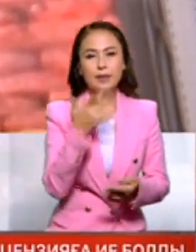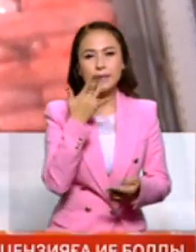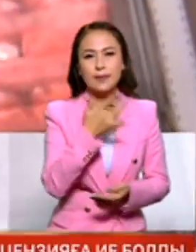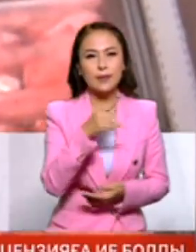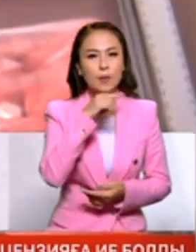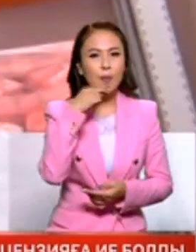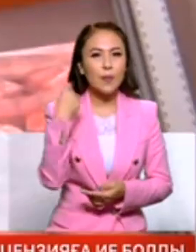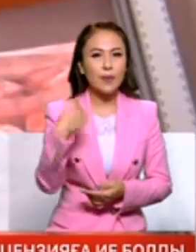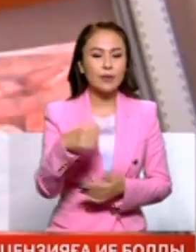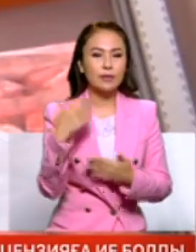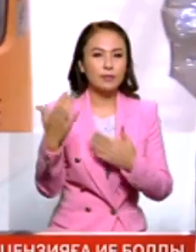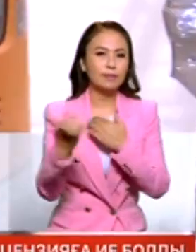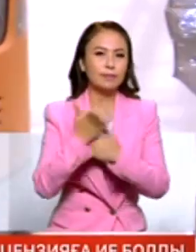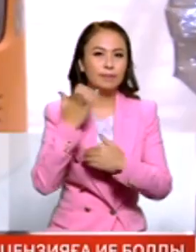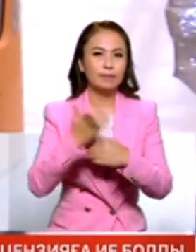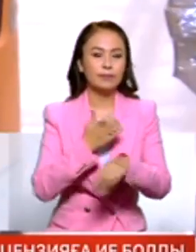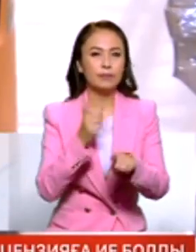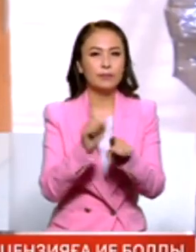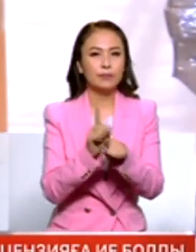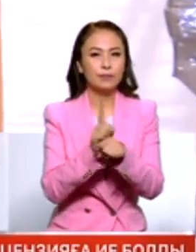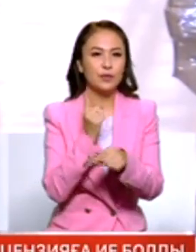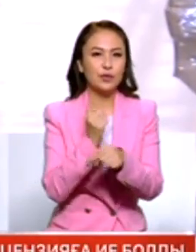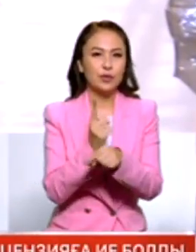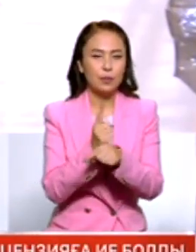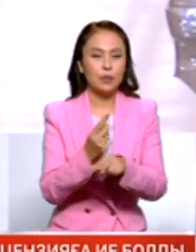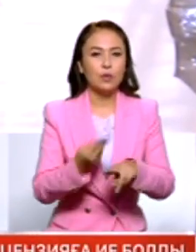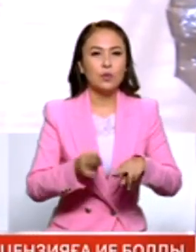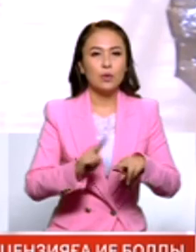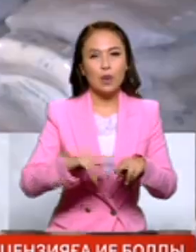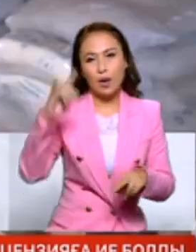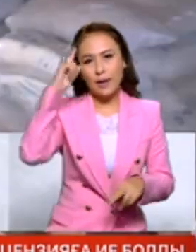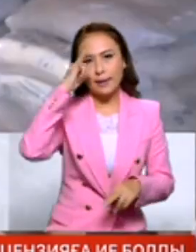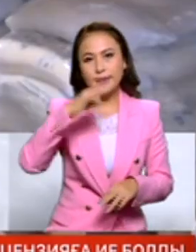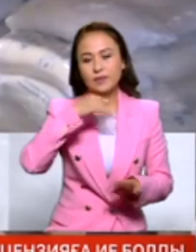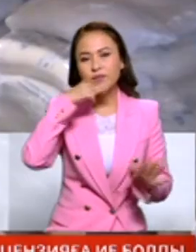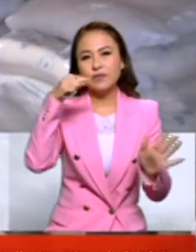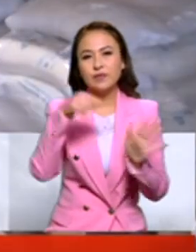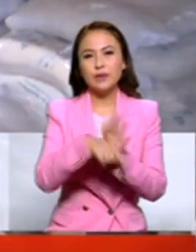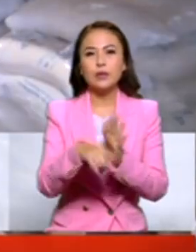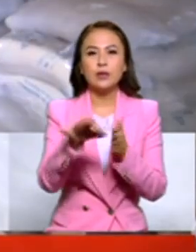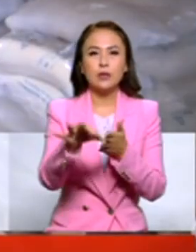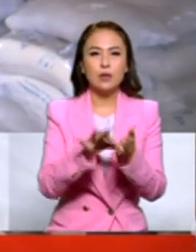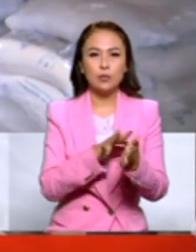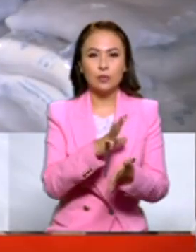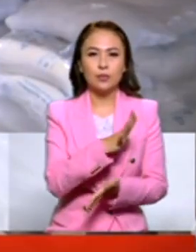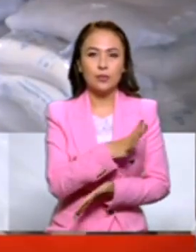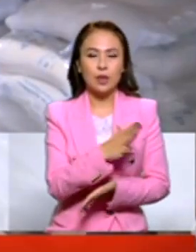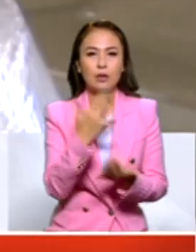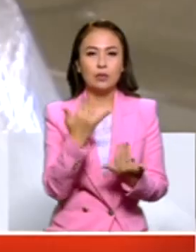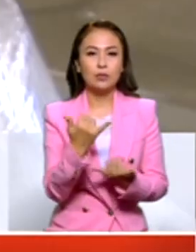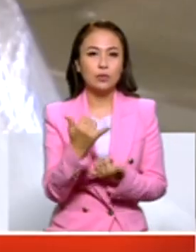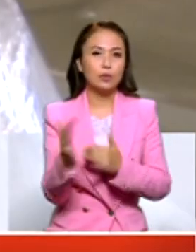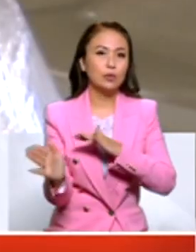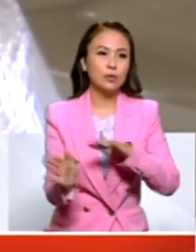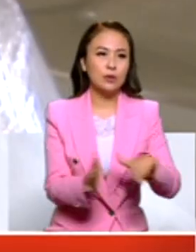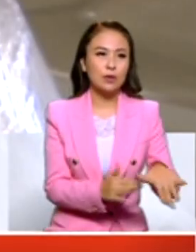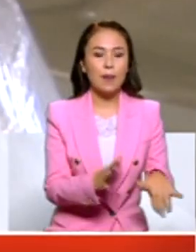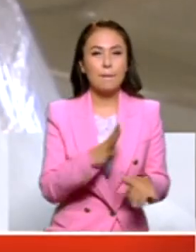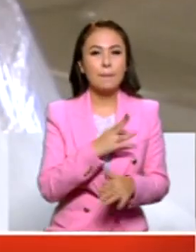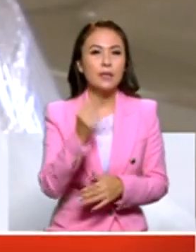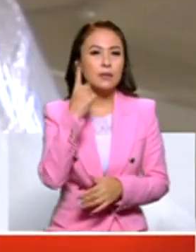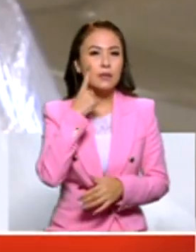Ресей енді экспортқа шектеу қойған. Оның салдары Қазақстан нарығына бірден әсер етті дейді мамандар. Оннан кейін іле-шала